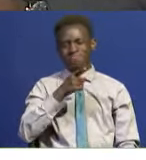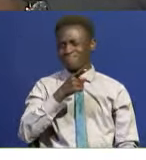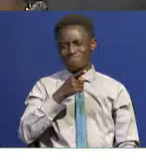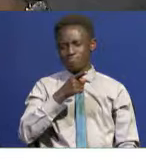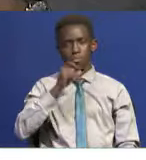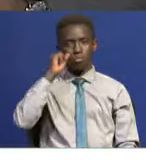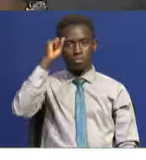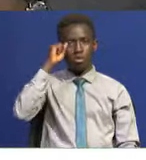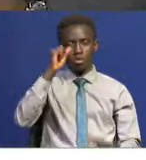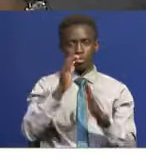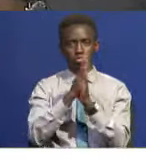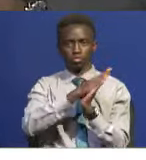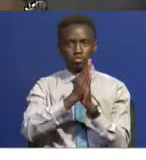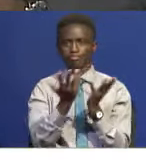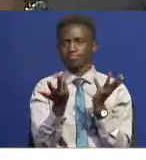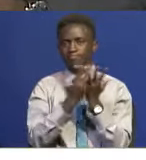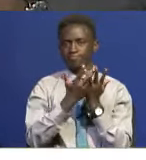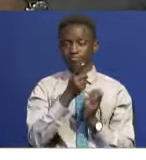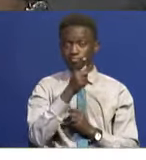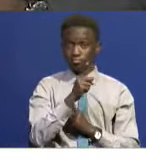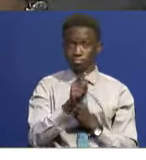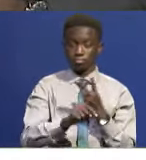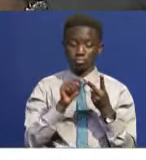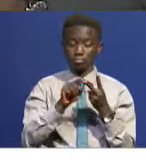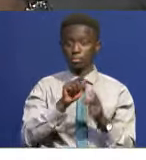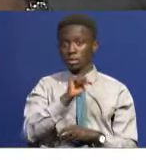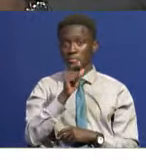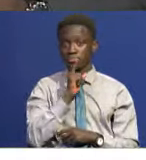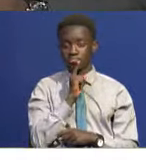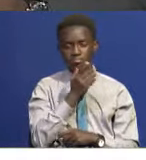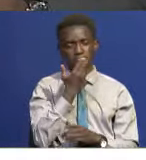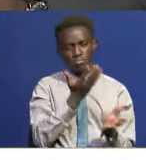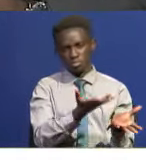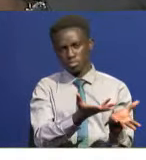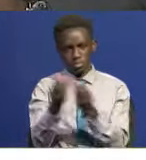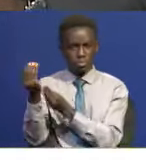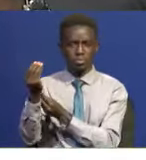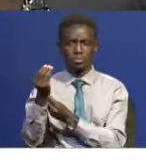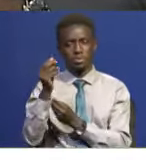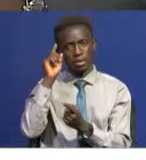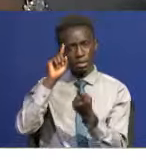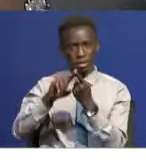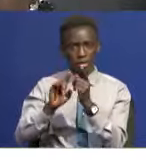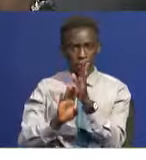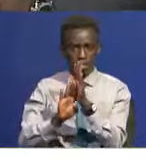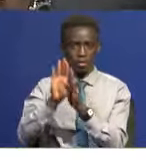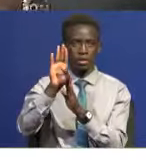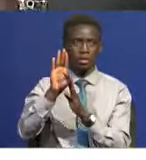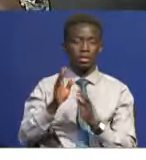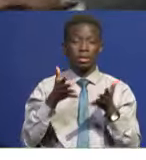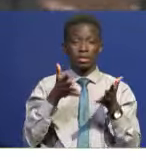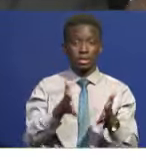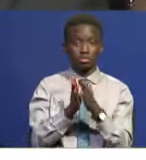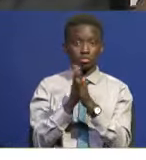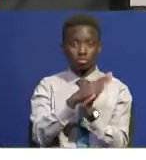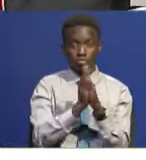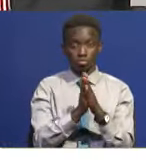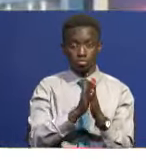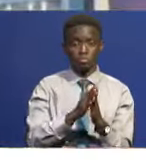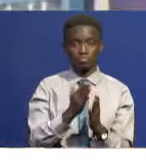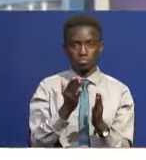should vacate office to pave way for the development of the county. Here are their views on the impeachment by the